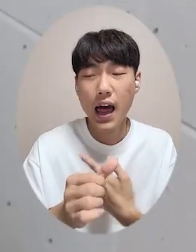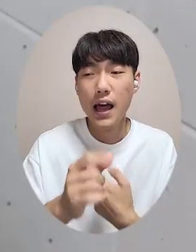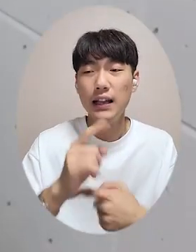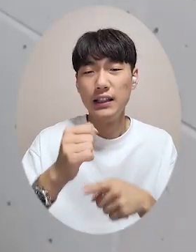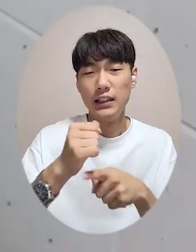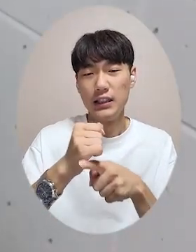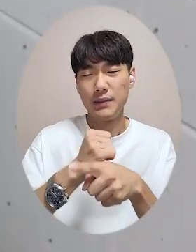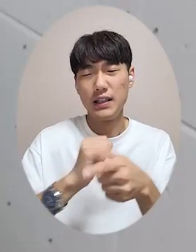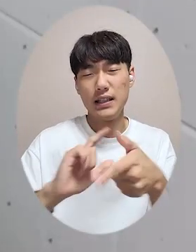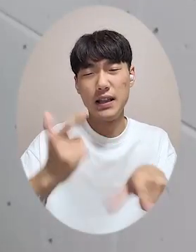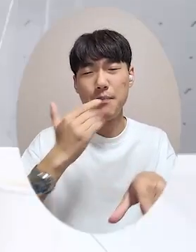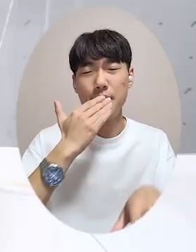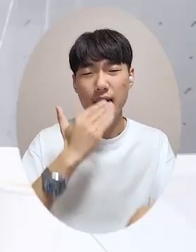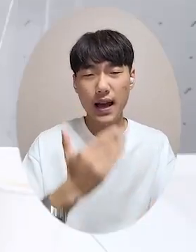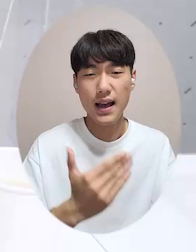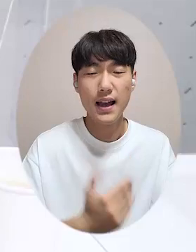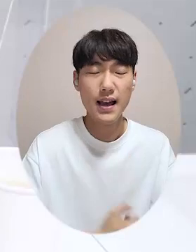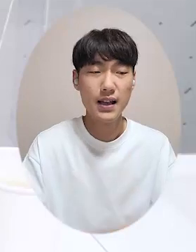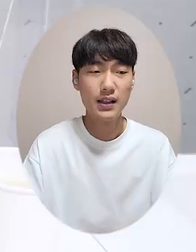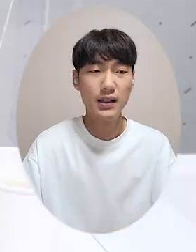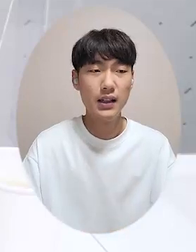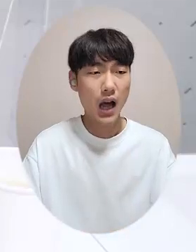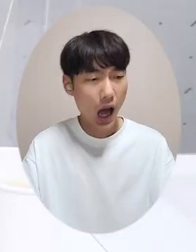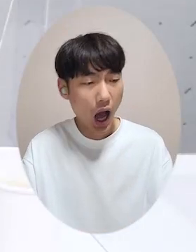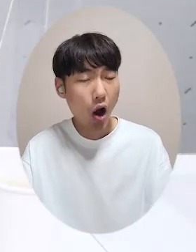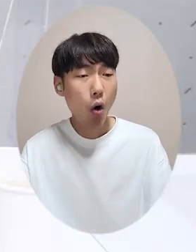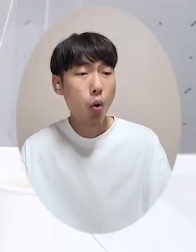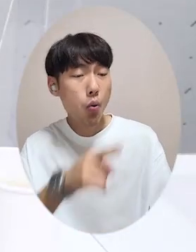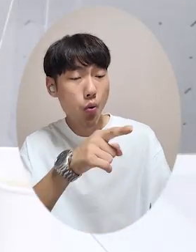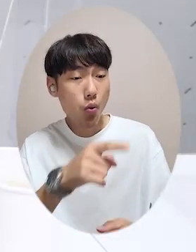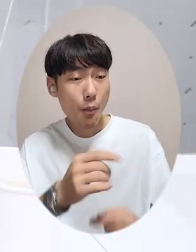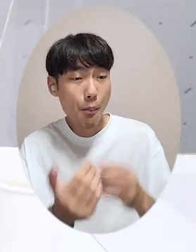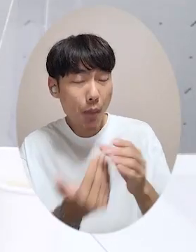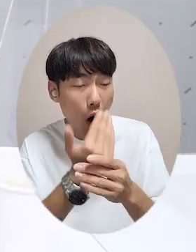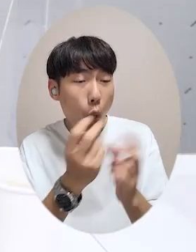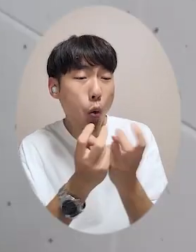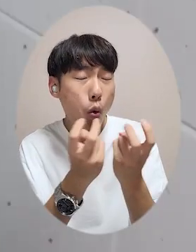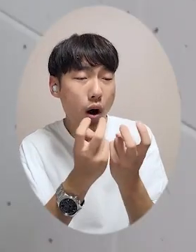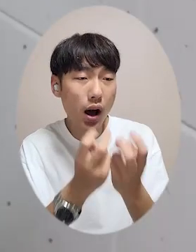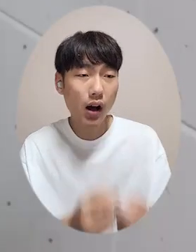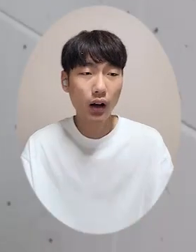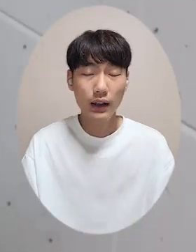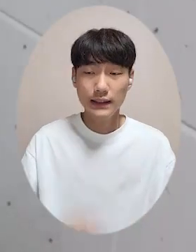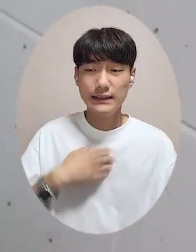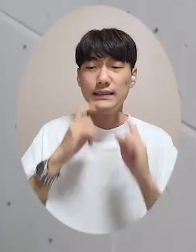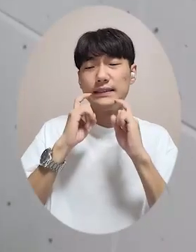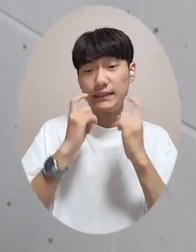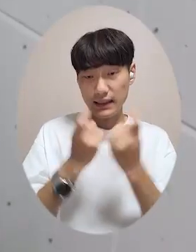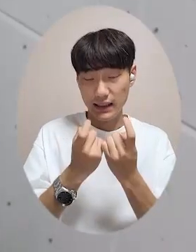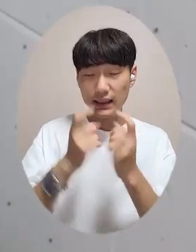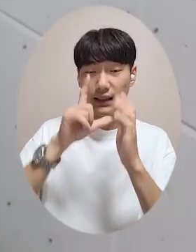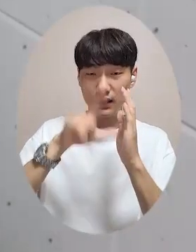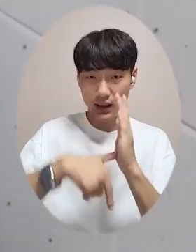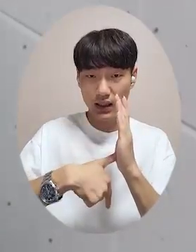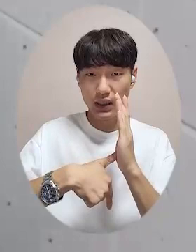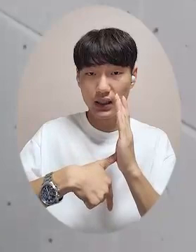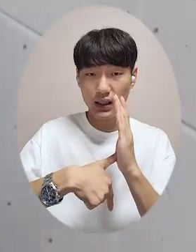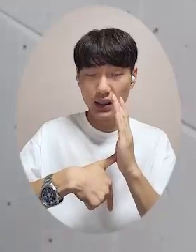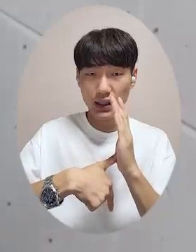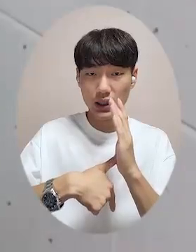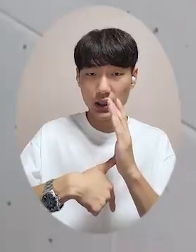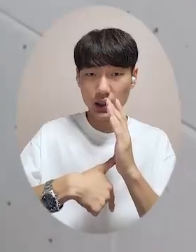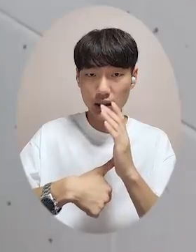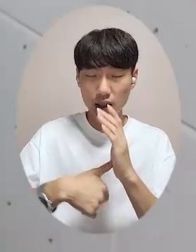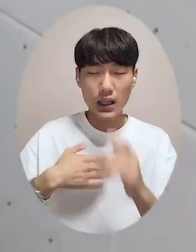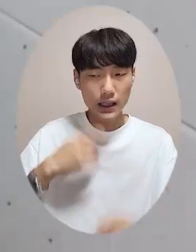이해가 잘못되고 와전이 되죠. 그러면 그거를 어떻게 다시 설명을 해 주시는 건가요? 일단은 개인적인 요청이 들어오면은